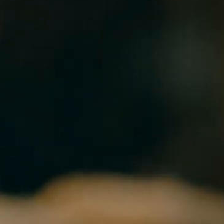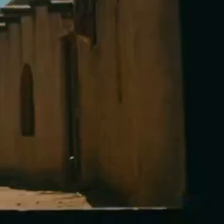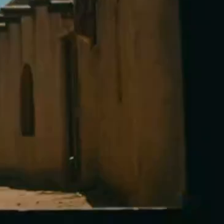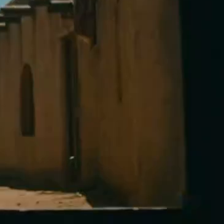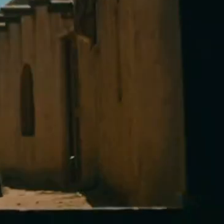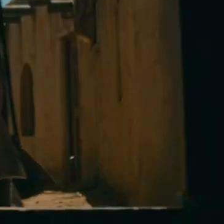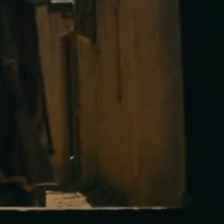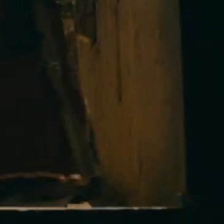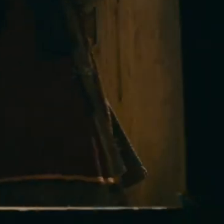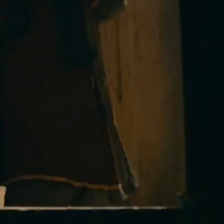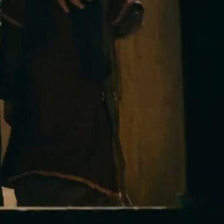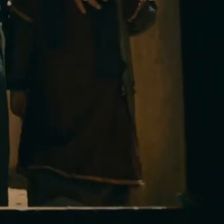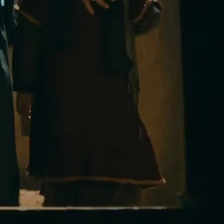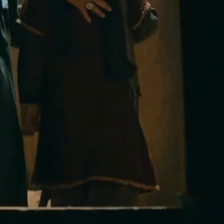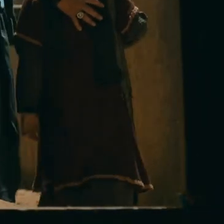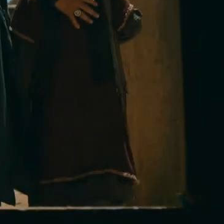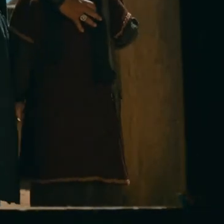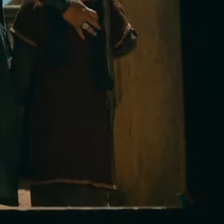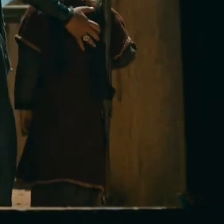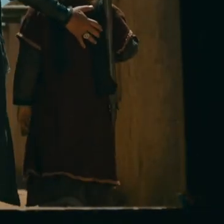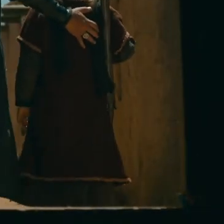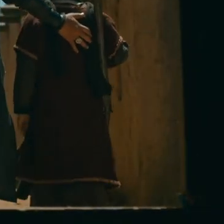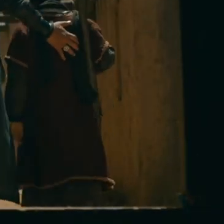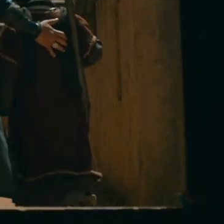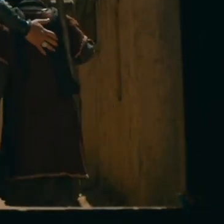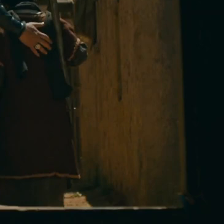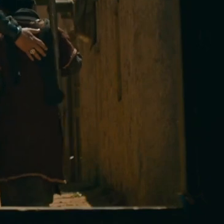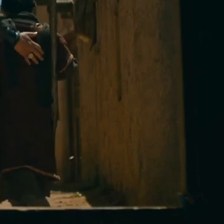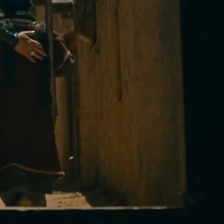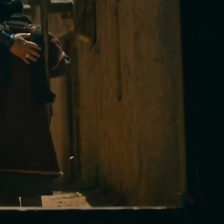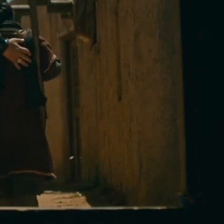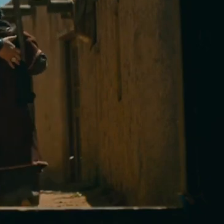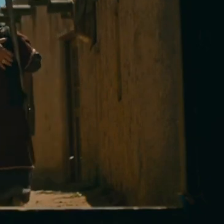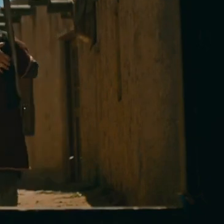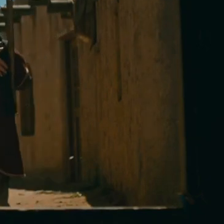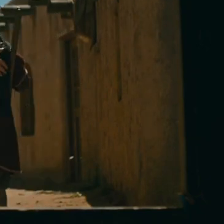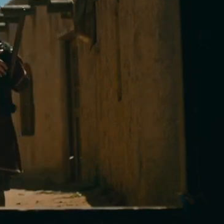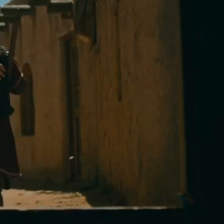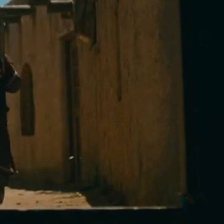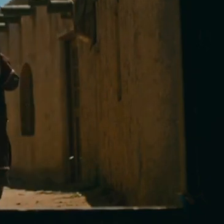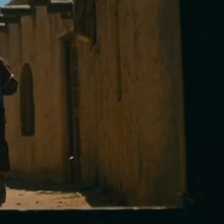Ömer'le Resul iki yanında tek katlı evlerin olduğu dar bir sokağa girdi.